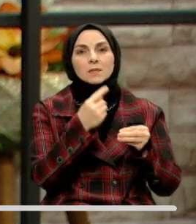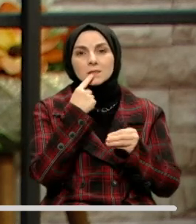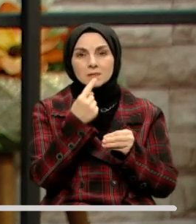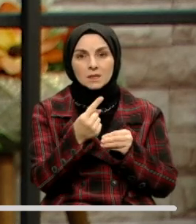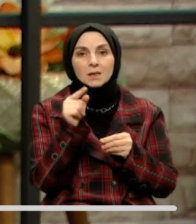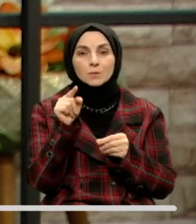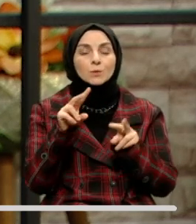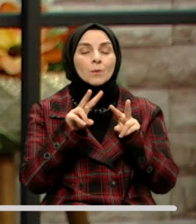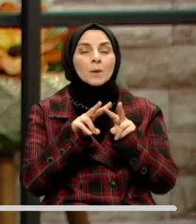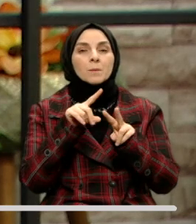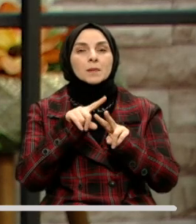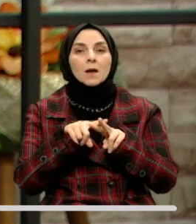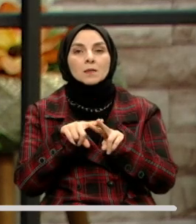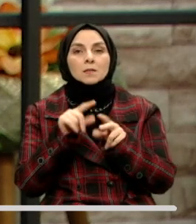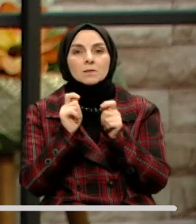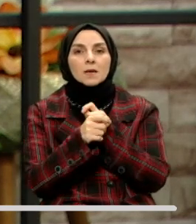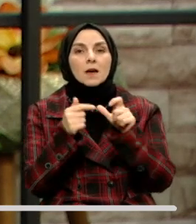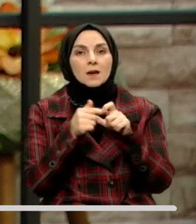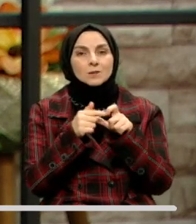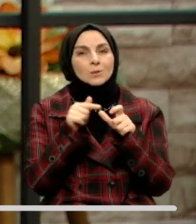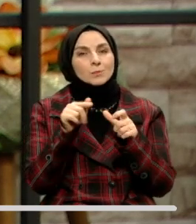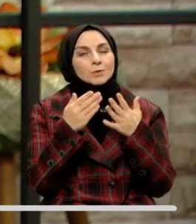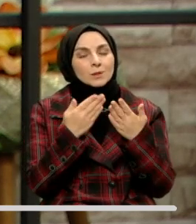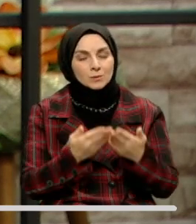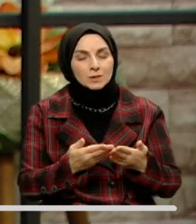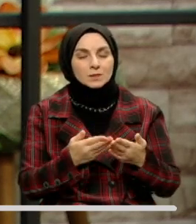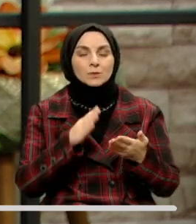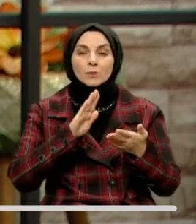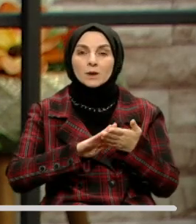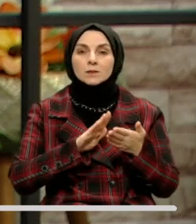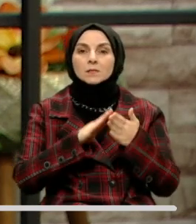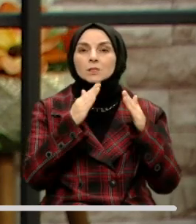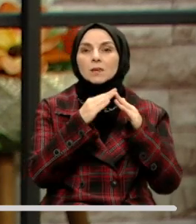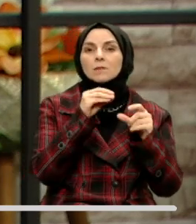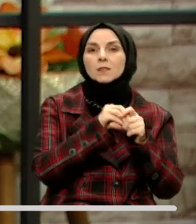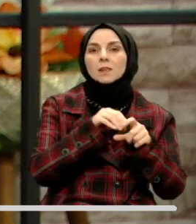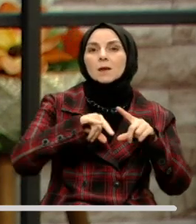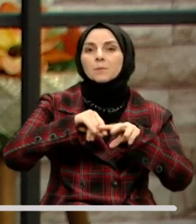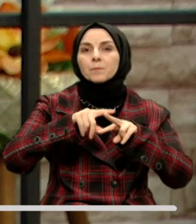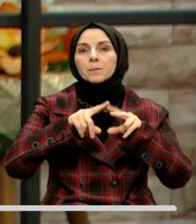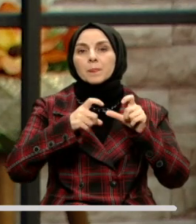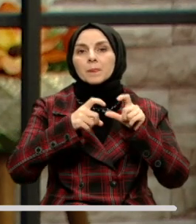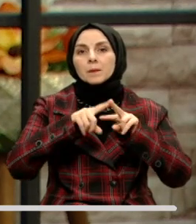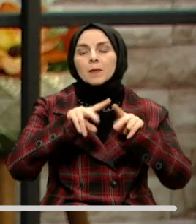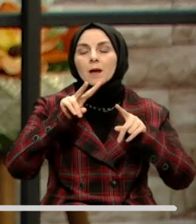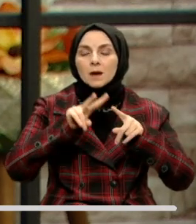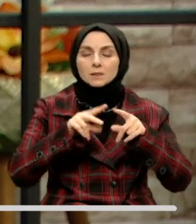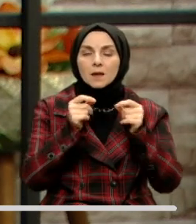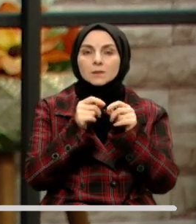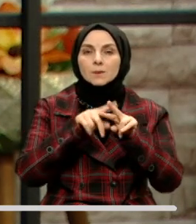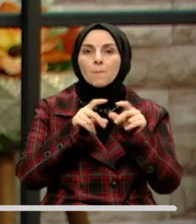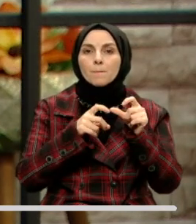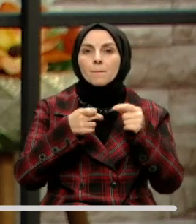Ersoy'a kabul ettiriyorlar. Arkadaşın evinde, Hasan Basri'nin evinde çay içerlerken hani